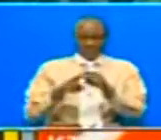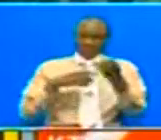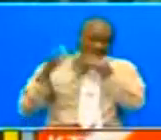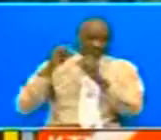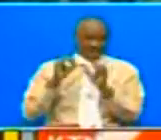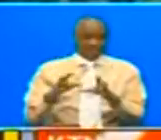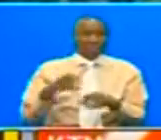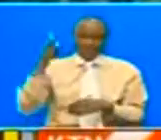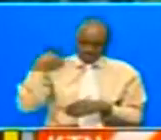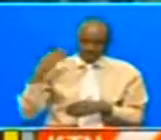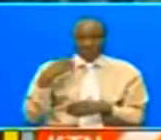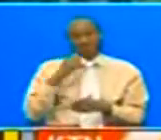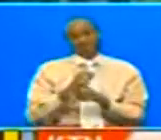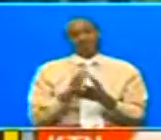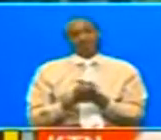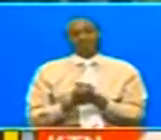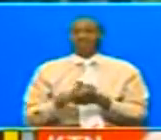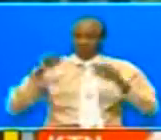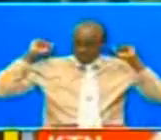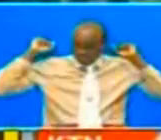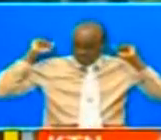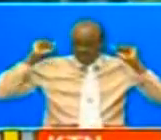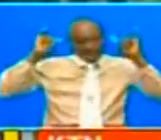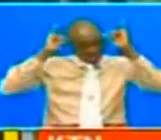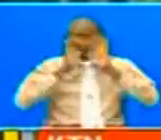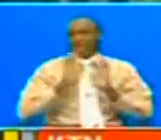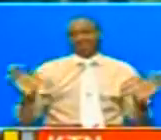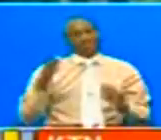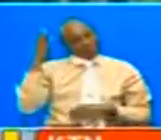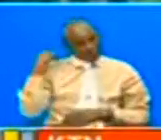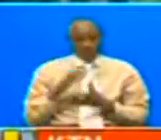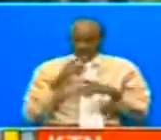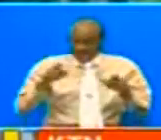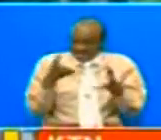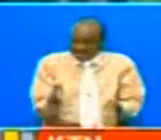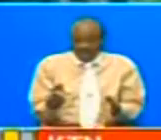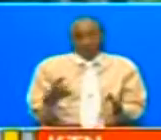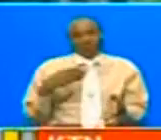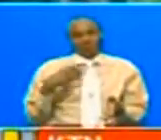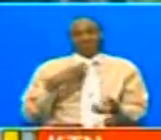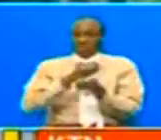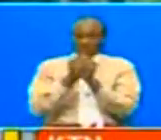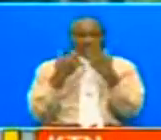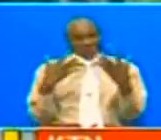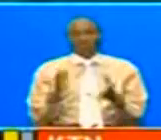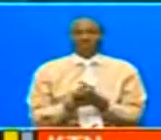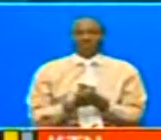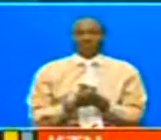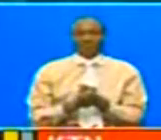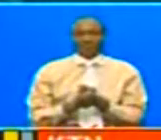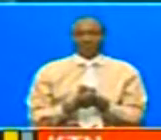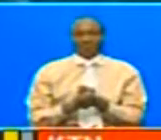ni kuangalia mjungaji baka yake. Tulelewa mambo mingi, ni faida ile maendeleo ya mbele ndio tulifahamu sasa.